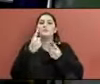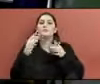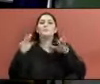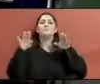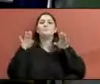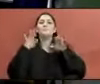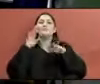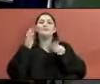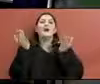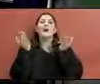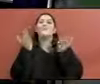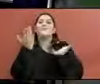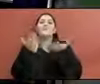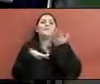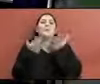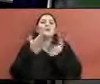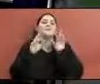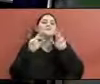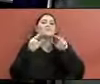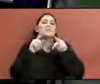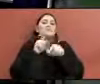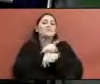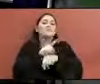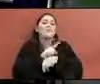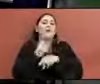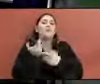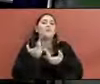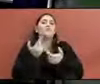zaman ayrıcalıklı buluyor musunuz?